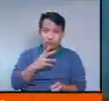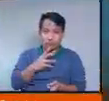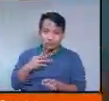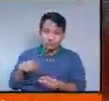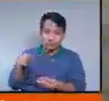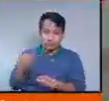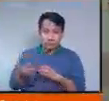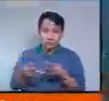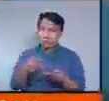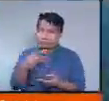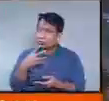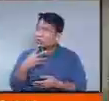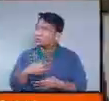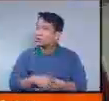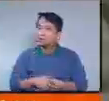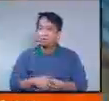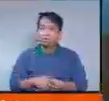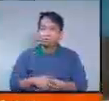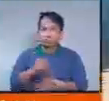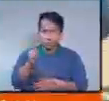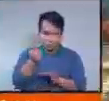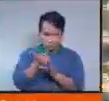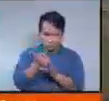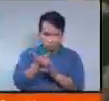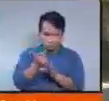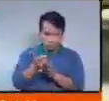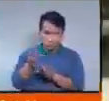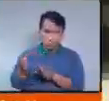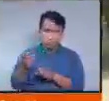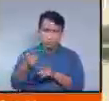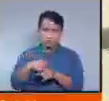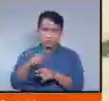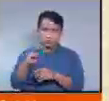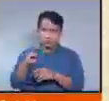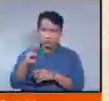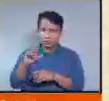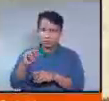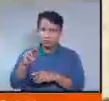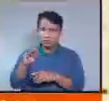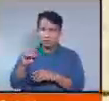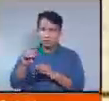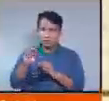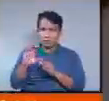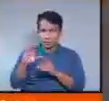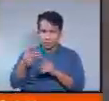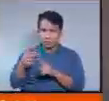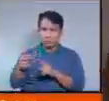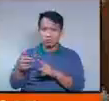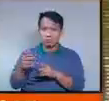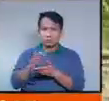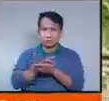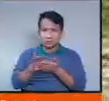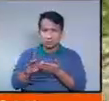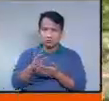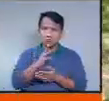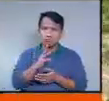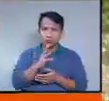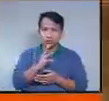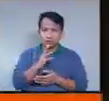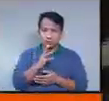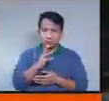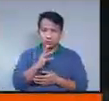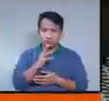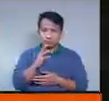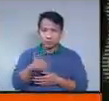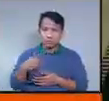tayong naabutan at isang truck mula sa munisipyo ng Alameda, yung mga malilinis na tubig para nga